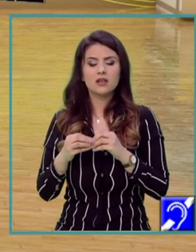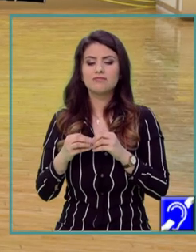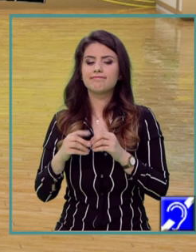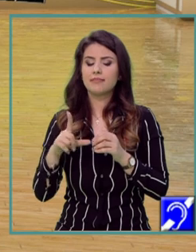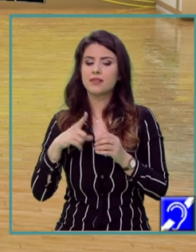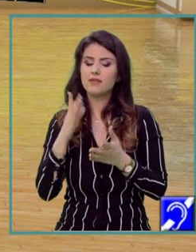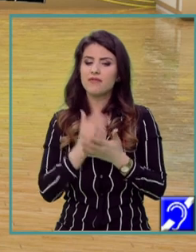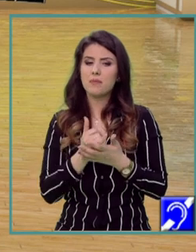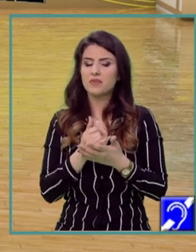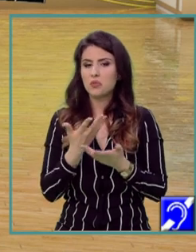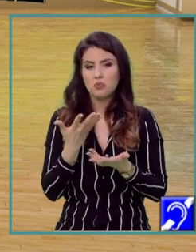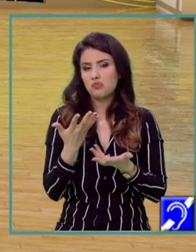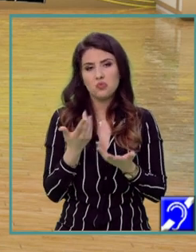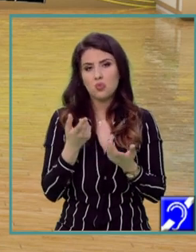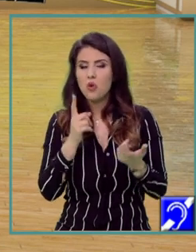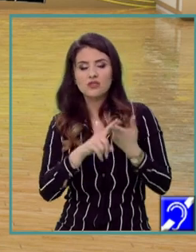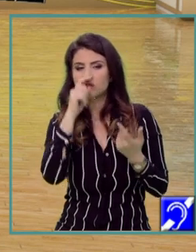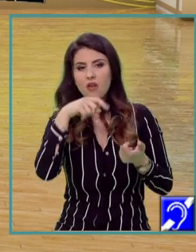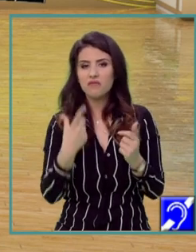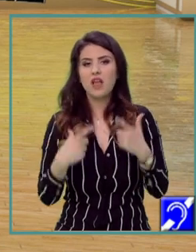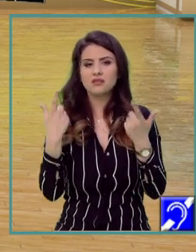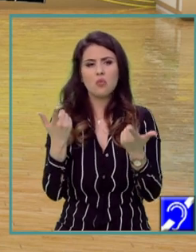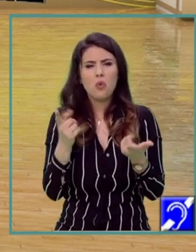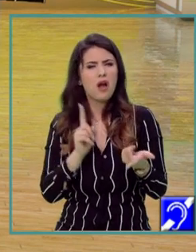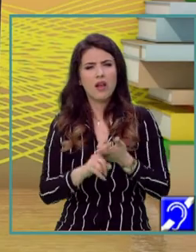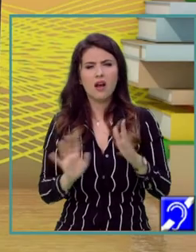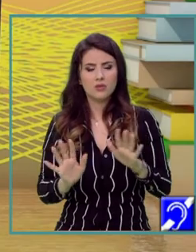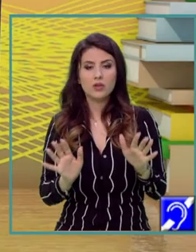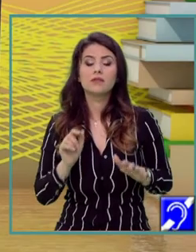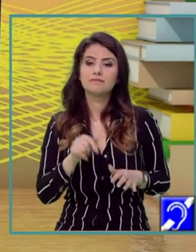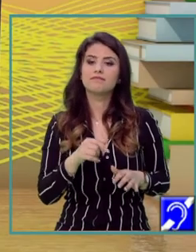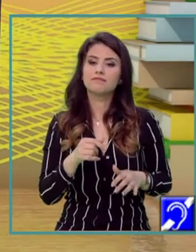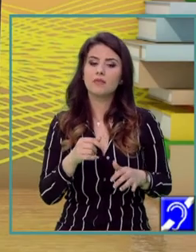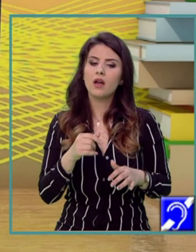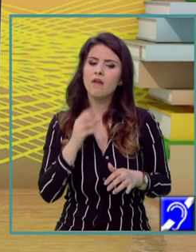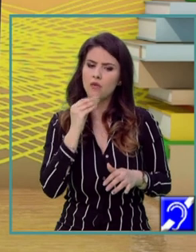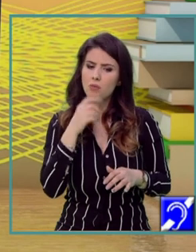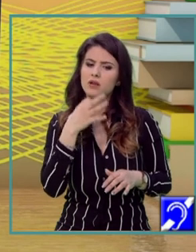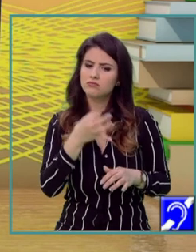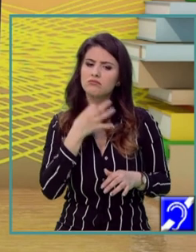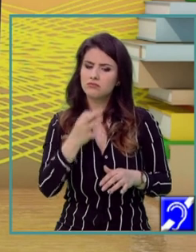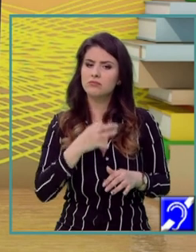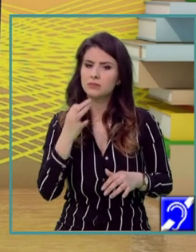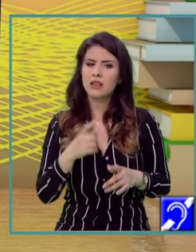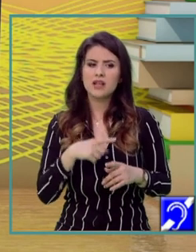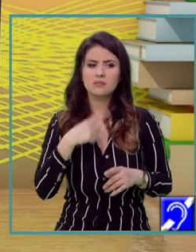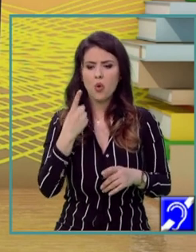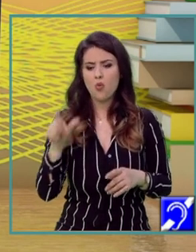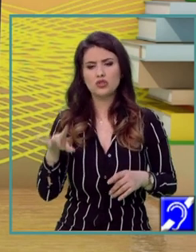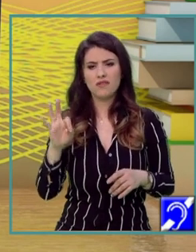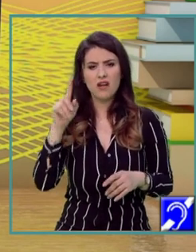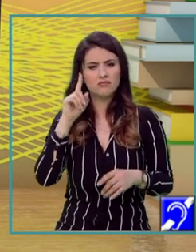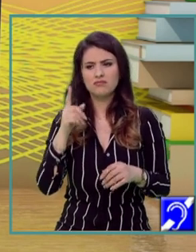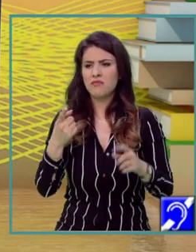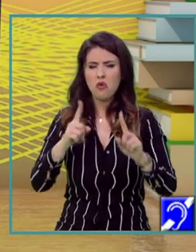ficat Eva Nicolae Manolescu chiar Vorbea în acest caz copii despre o exagerare a protagonistului nostru El nu